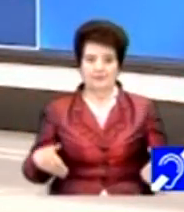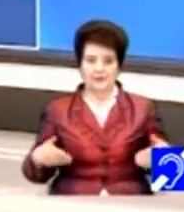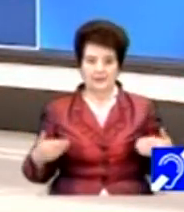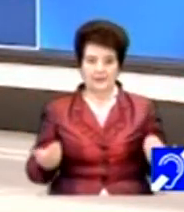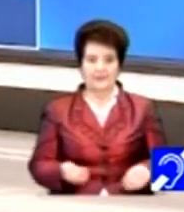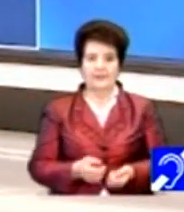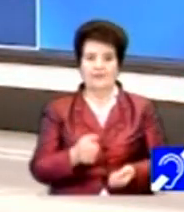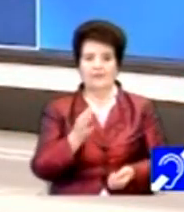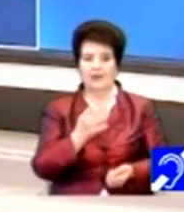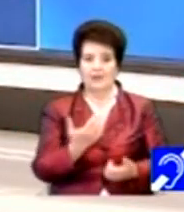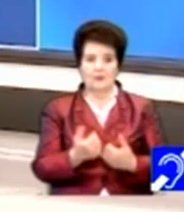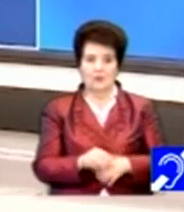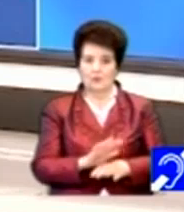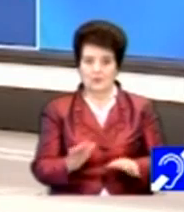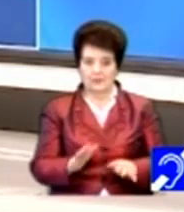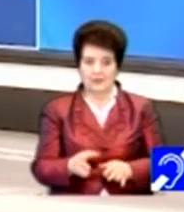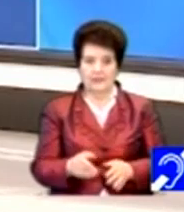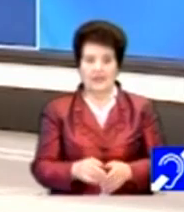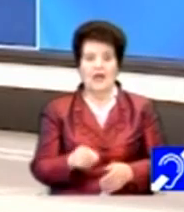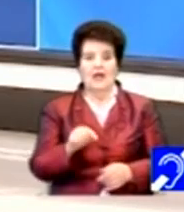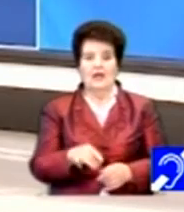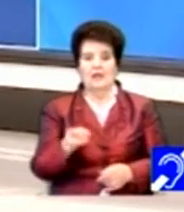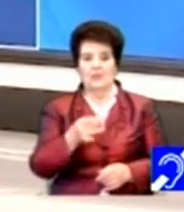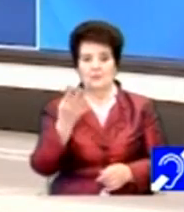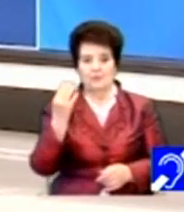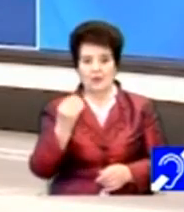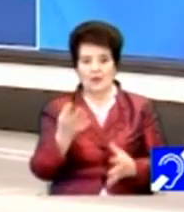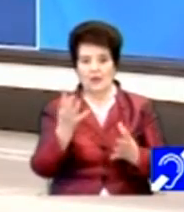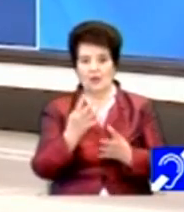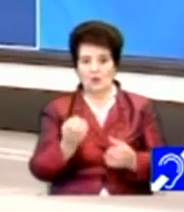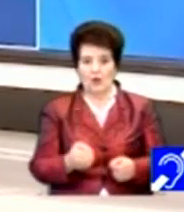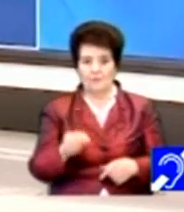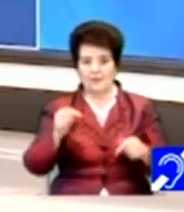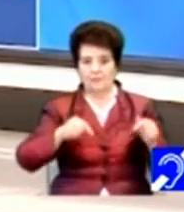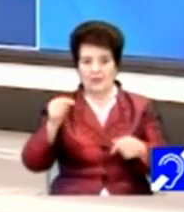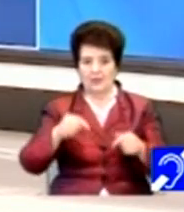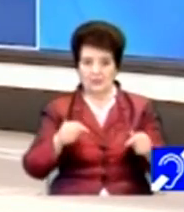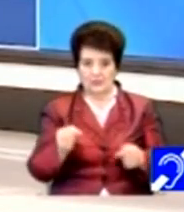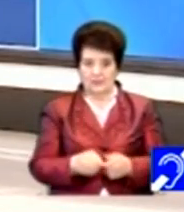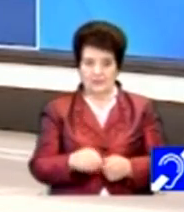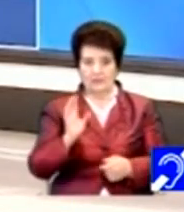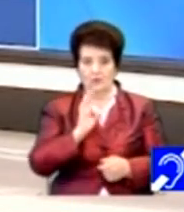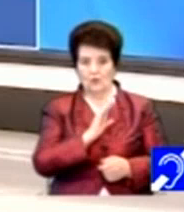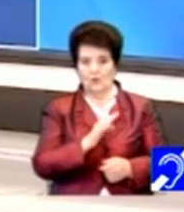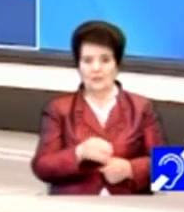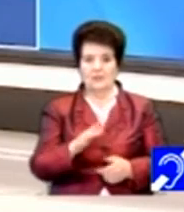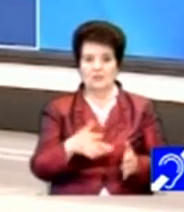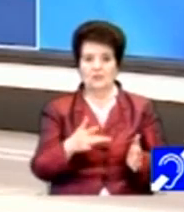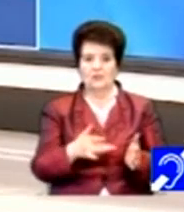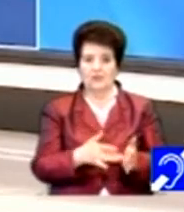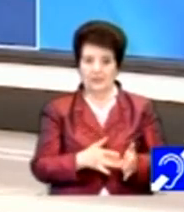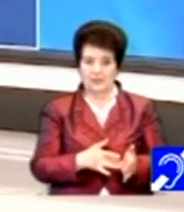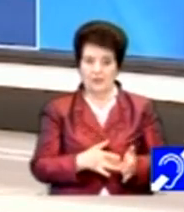Bine v-am găsit! Vremea nu se va schimba semnificativ în Republica Moldova. La noapte vor cădea precipitații în nordul și centrul țării,